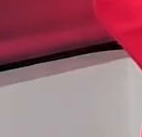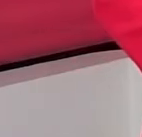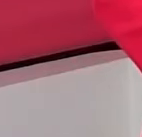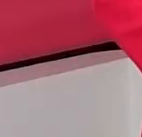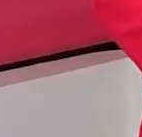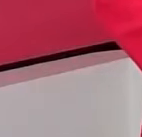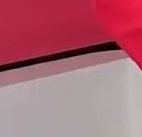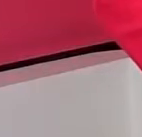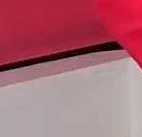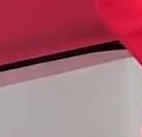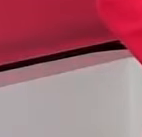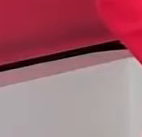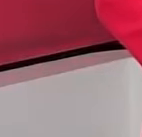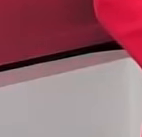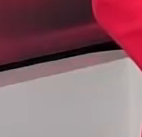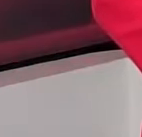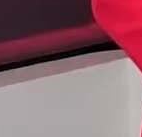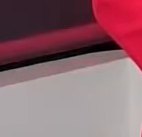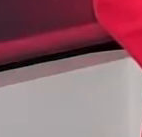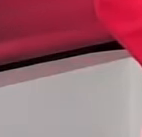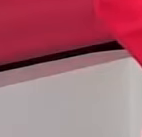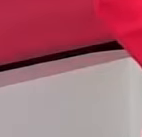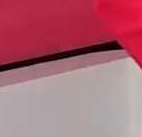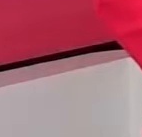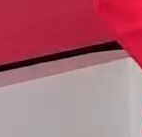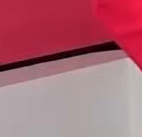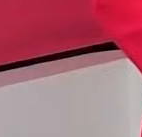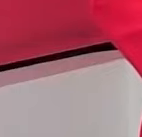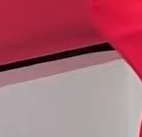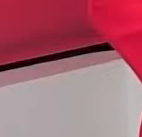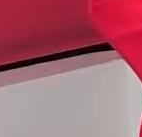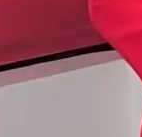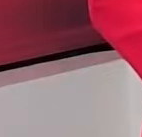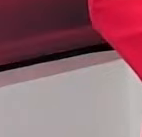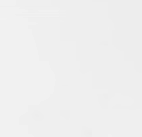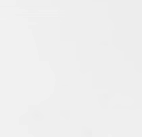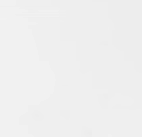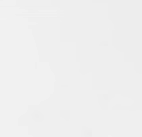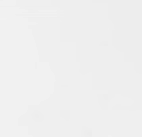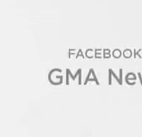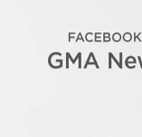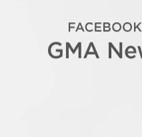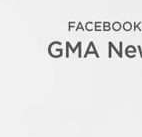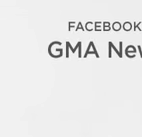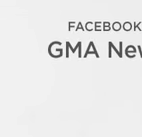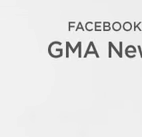samahan niyo kami sa GMA Pinoy TV at sa www.gmanews.tv.